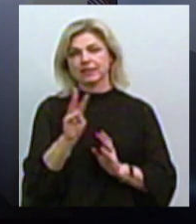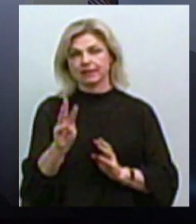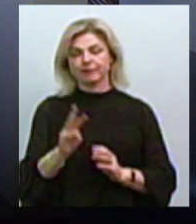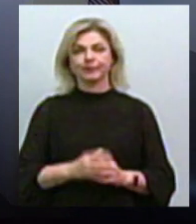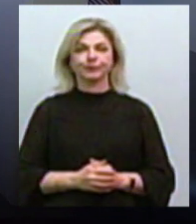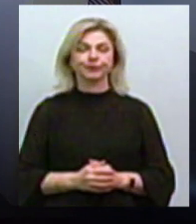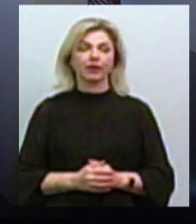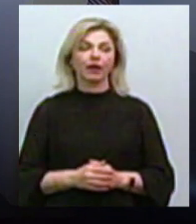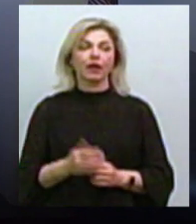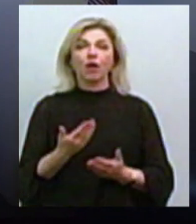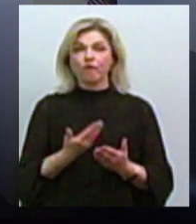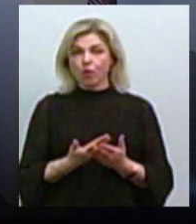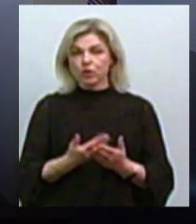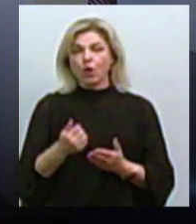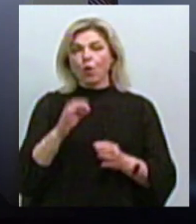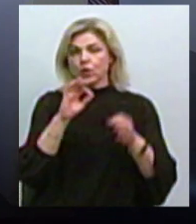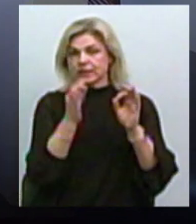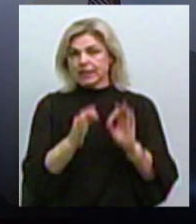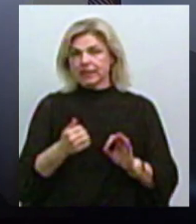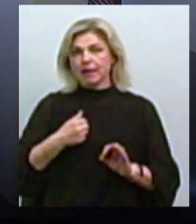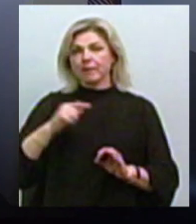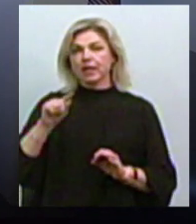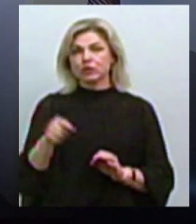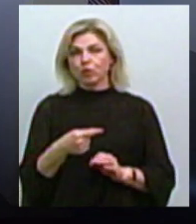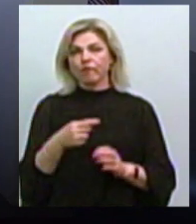76 92 33. Отже, осінній призов,